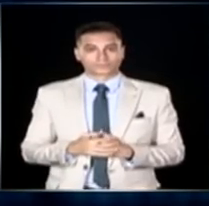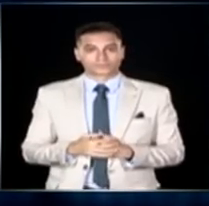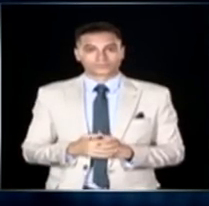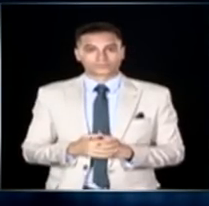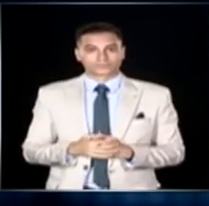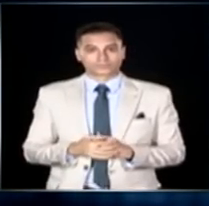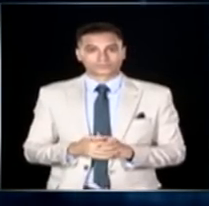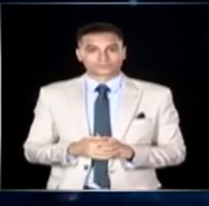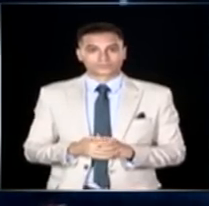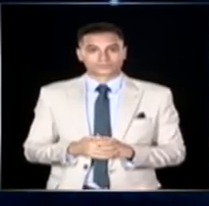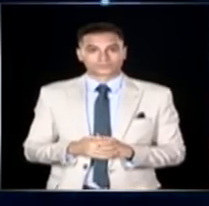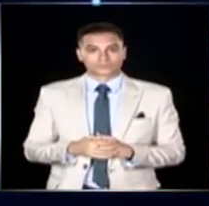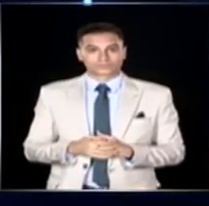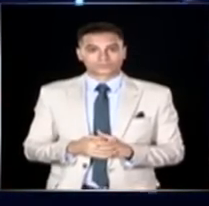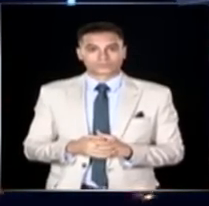سؤال السرعة.